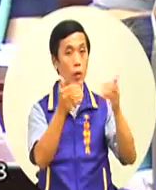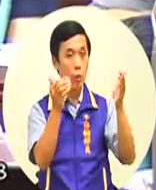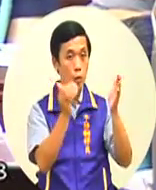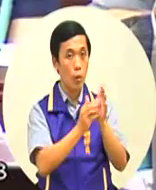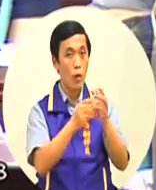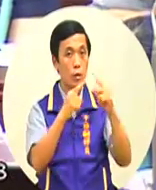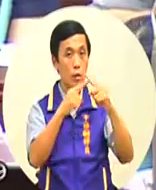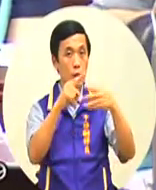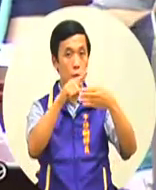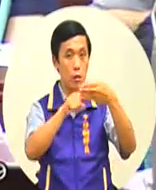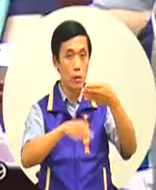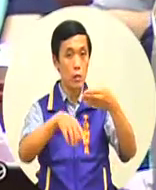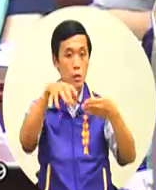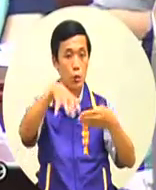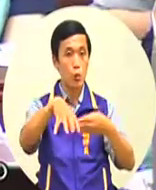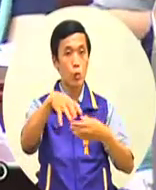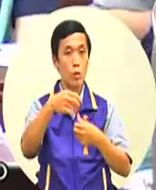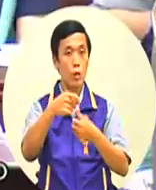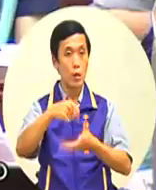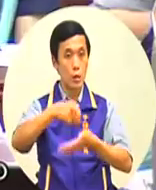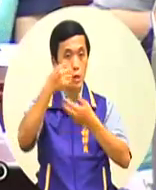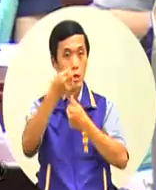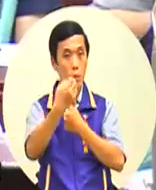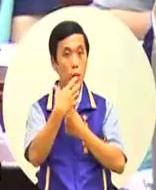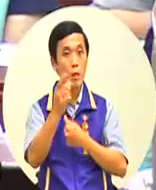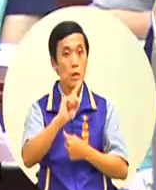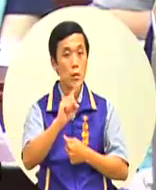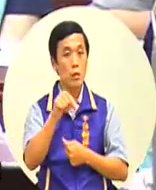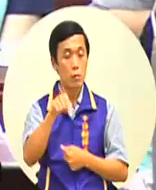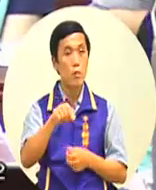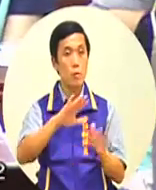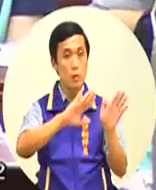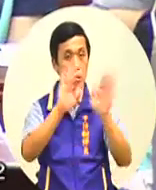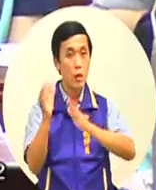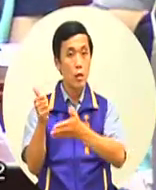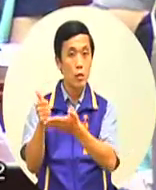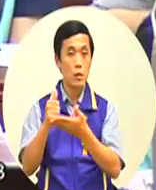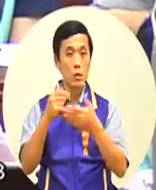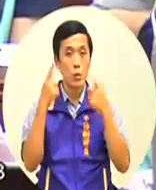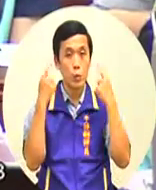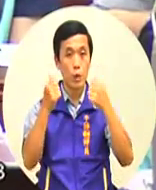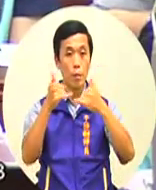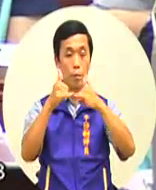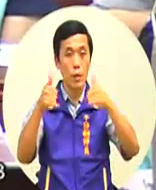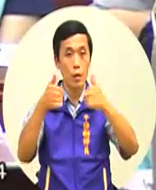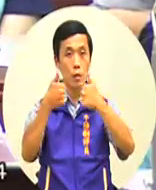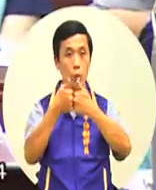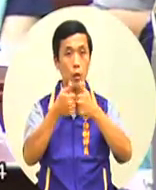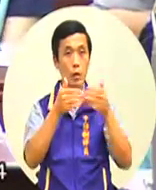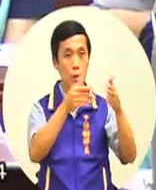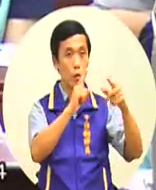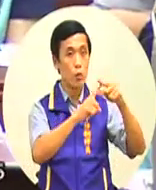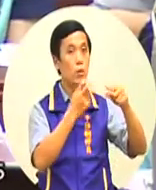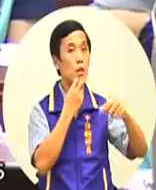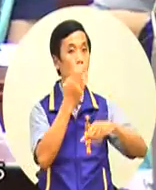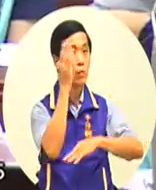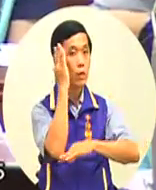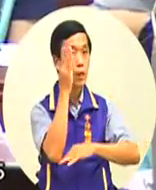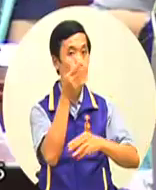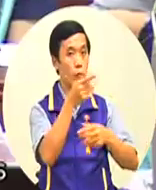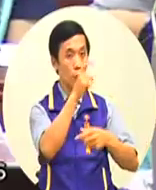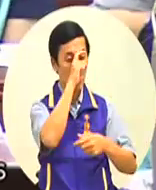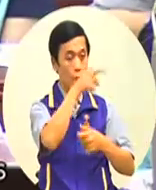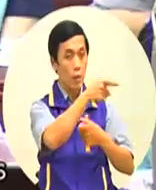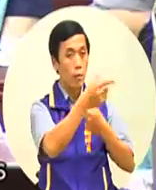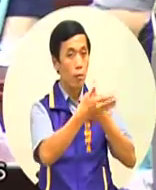处这边有建议说这个部分可能要请原民会 争取中央的资源，所以这一块的